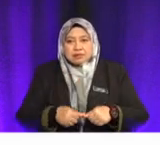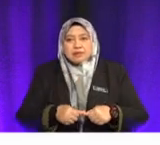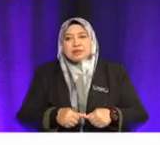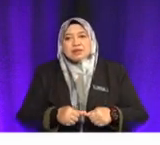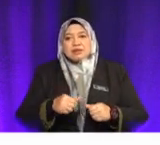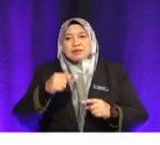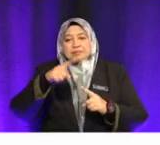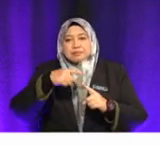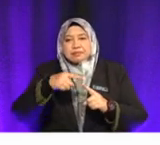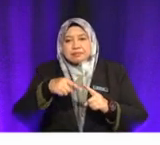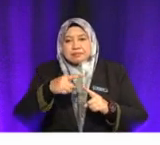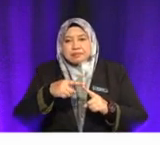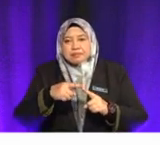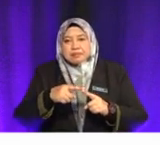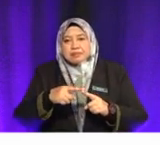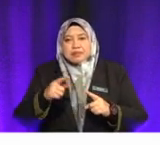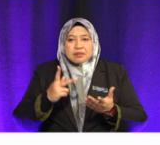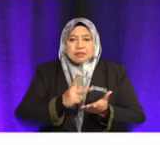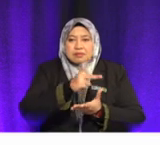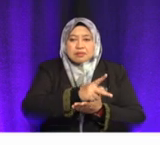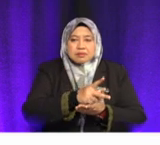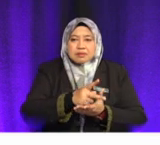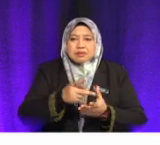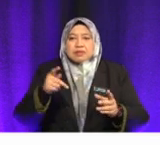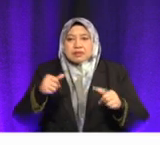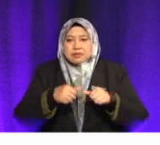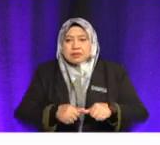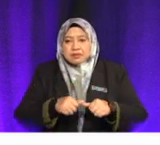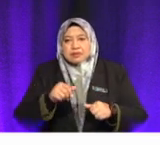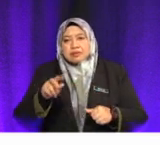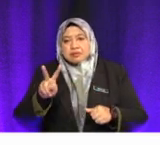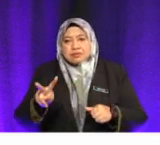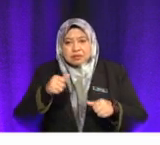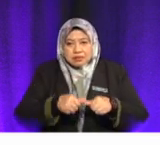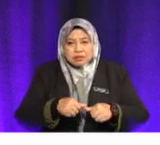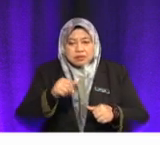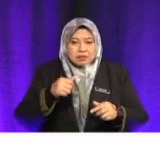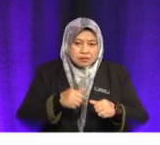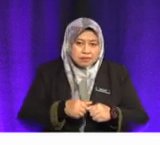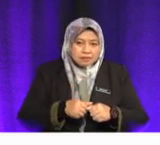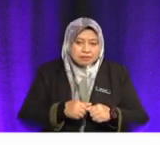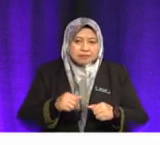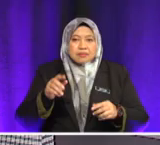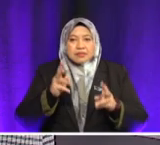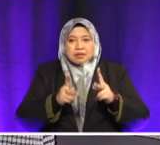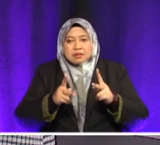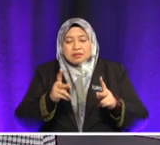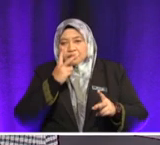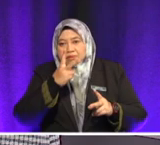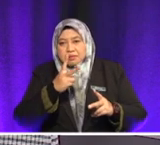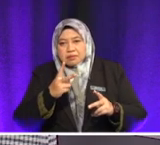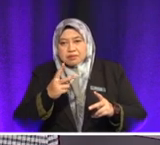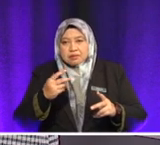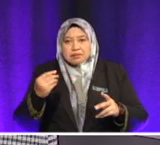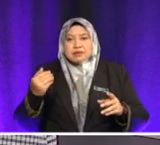yang berjarak sama dari 2 titik tetap m dan n Oke kalau kita Tengok itu maksudnya kalau macam kita